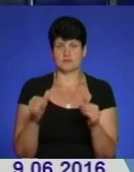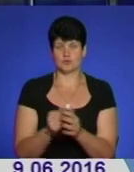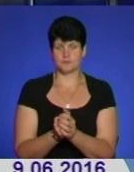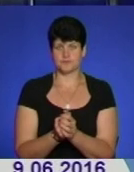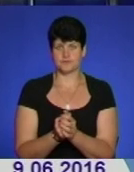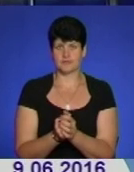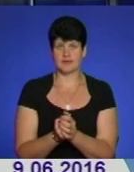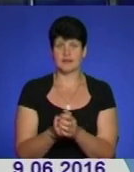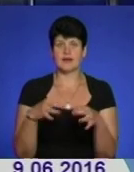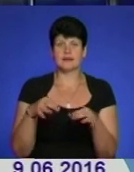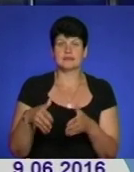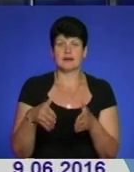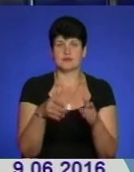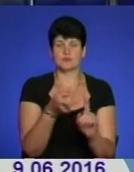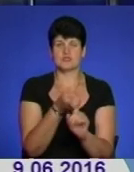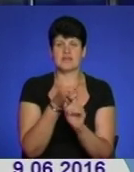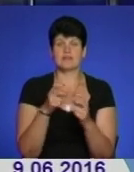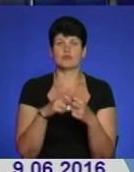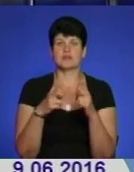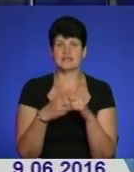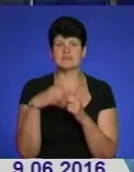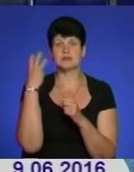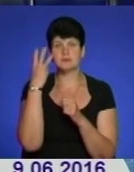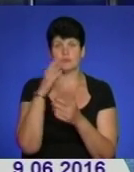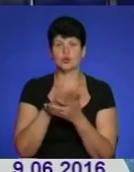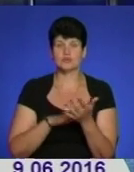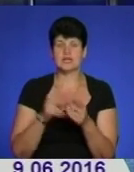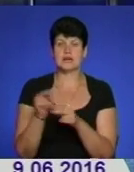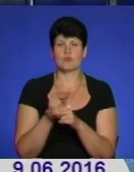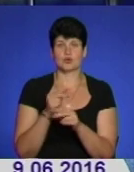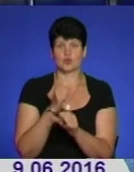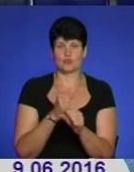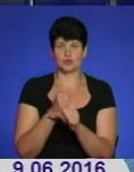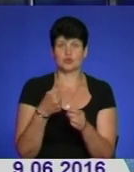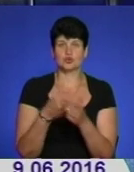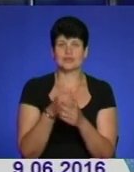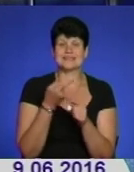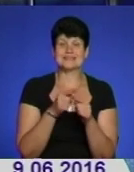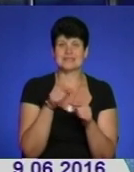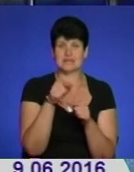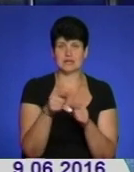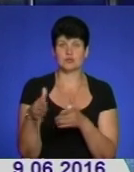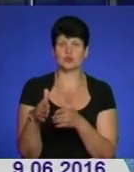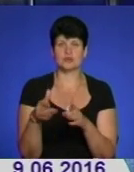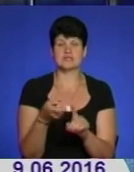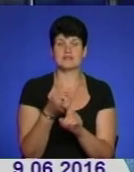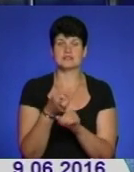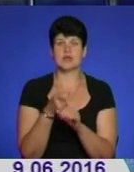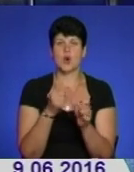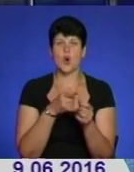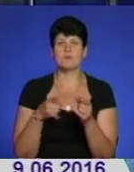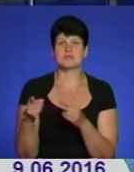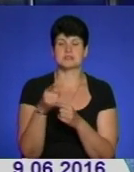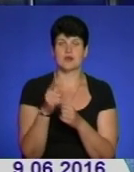На автотрасі, що сполучає Івано-Франківськ та Хмельницький, тривають ремонтні роботи. До цієї дороги належить і об'їзна навколо Копичинець Гусятинського